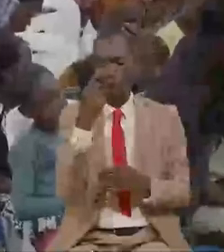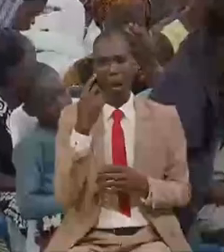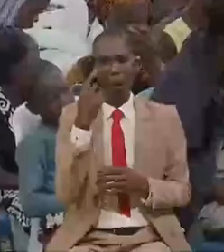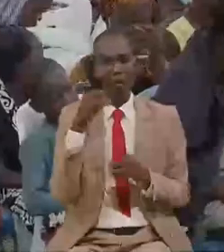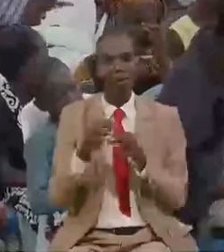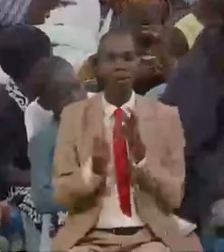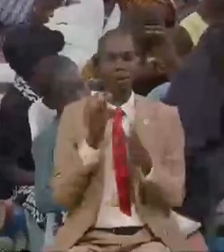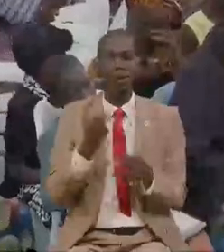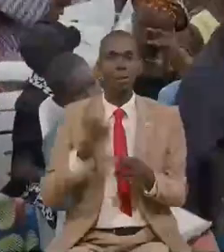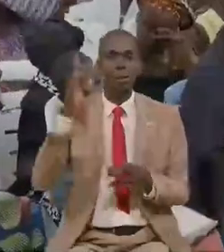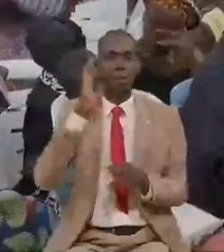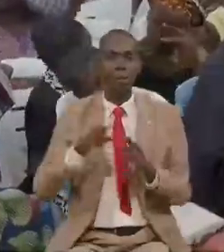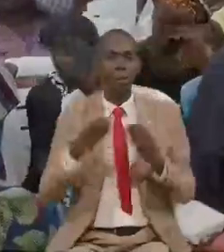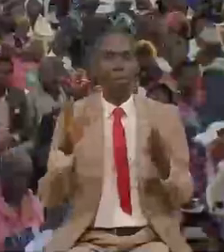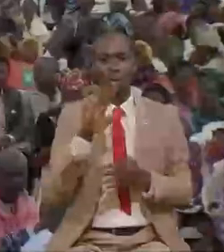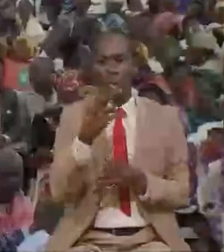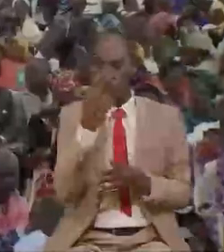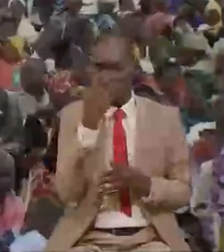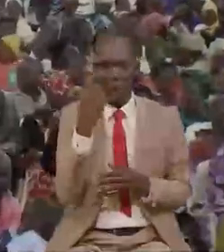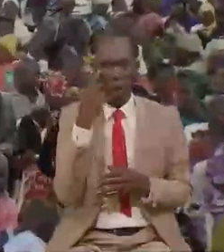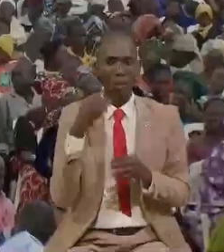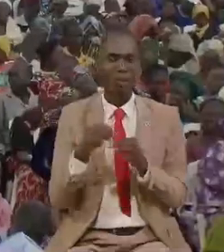va ouvrir tes yeux aveugles.